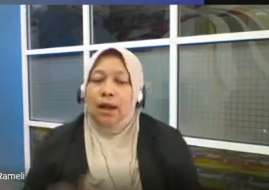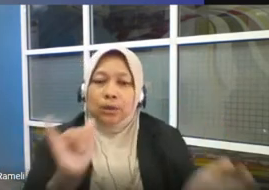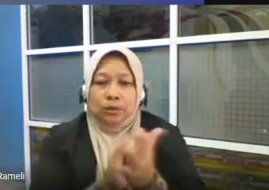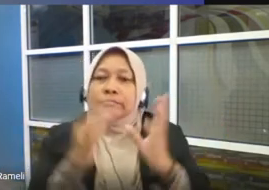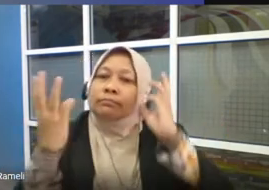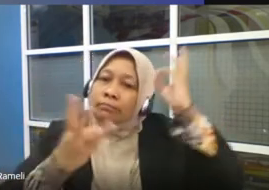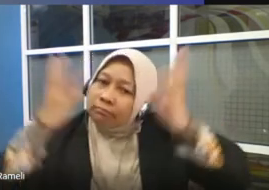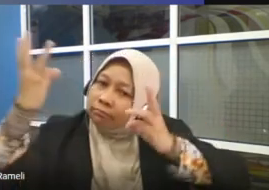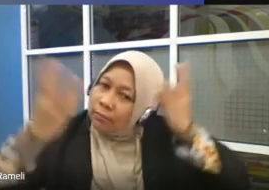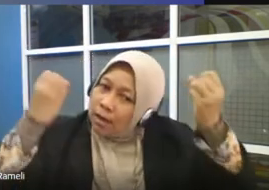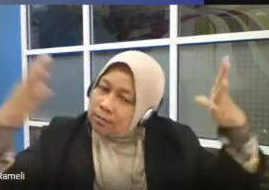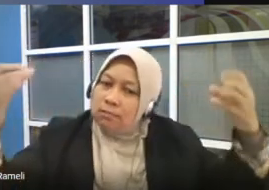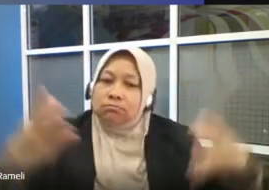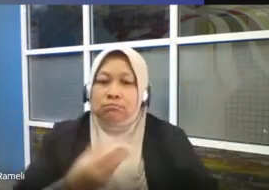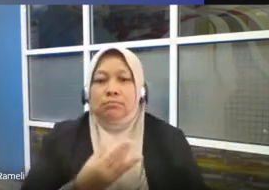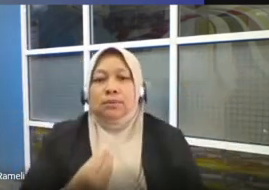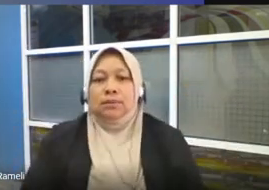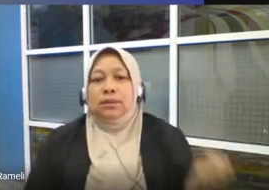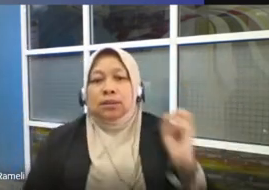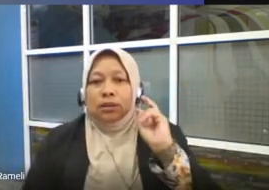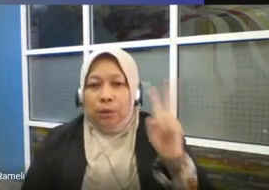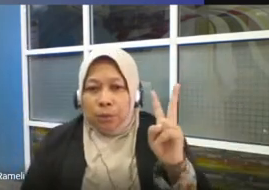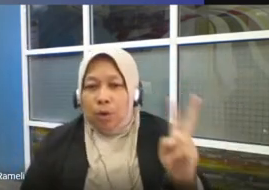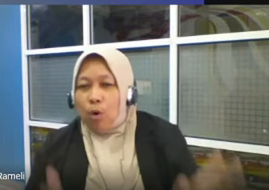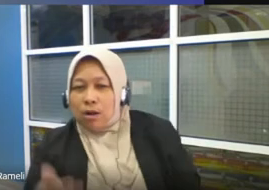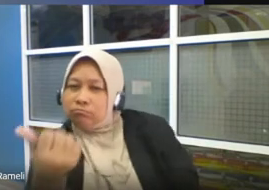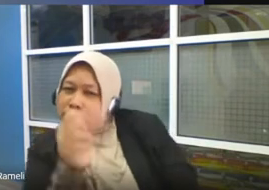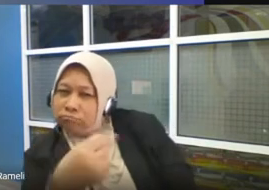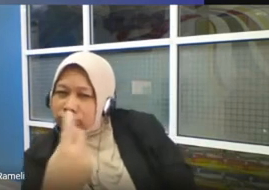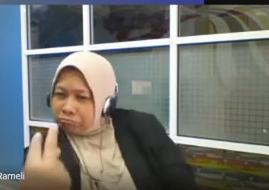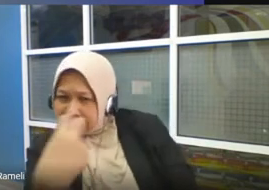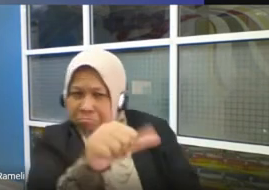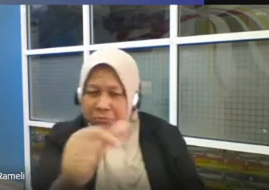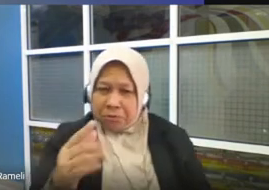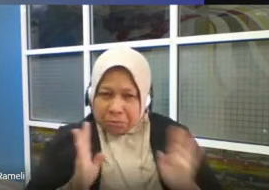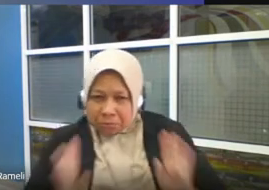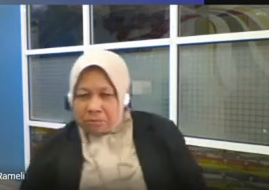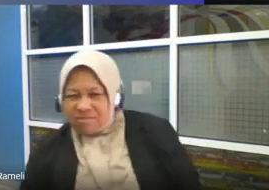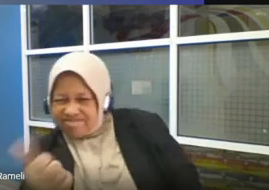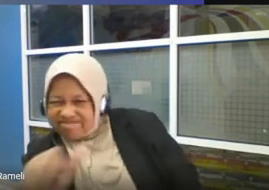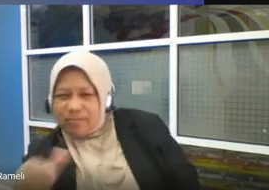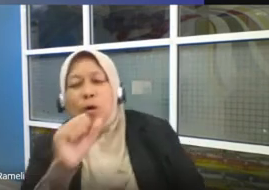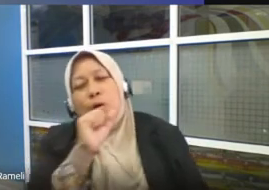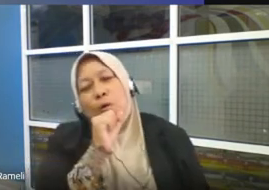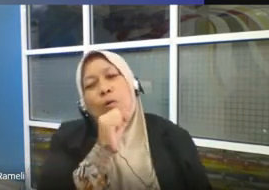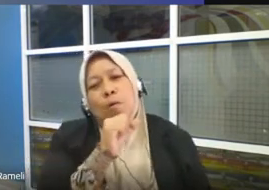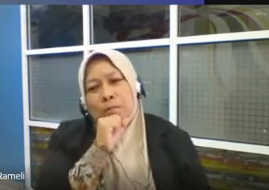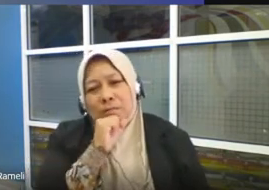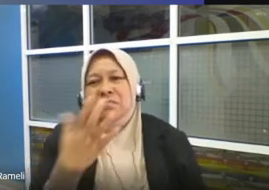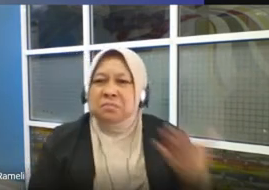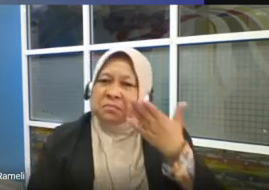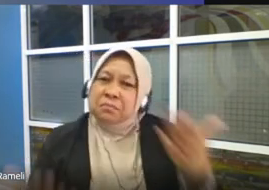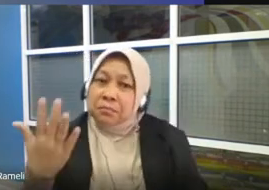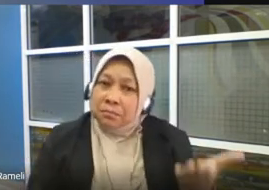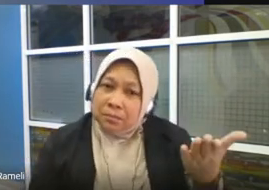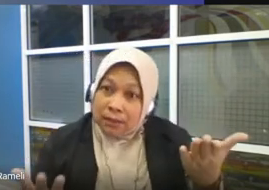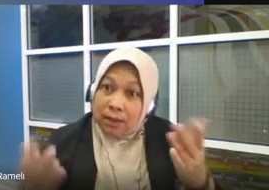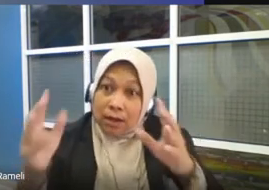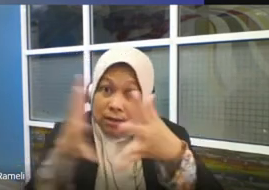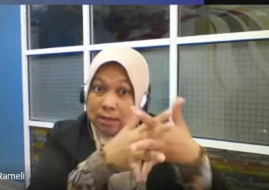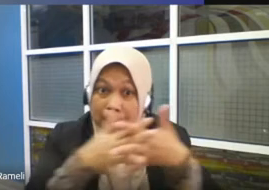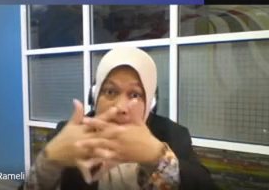ditakuti oleh pelajar-pelajar lah. Keduanya public judgement macam tadi, weight, body shaming ataupun umur. Ada kalau di